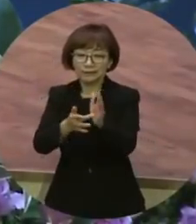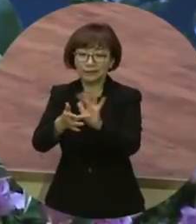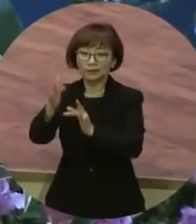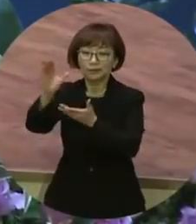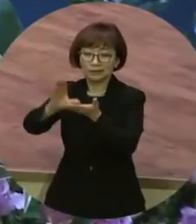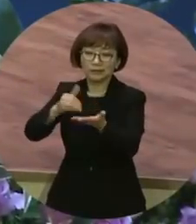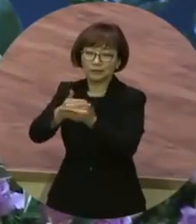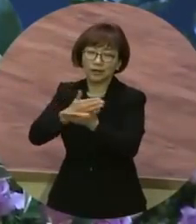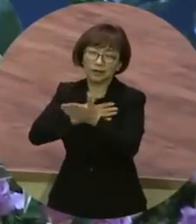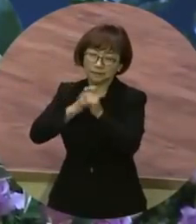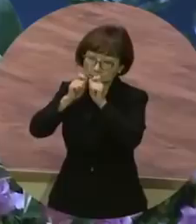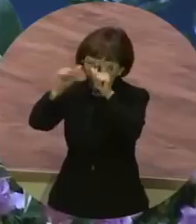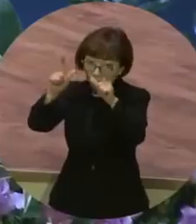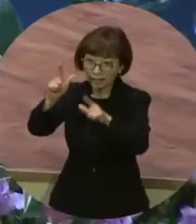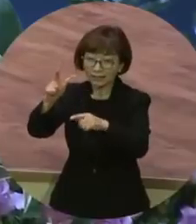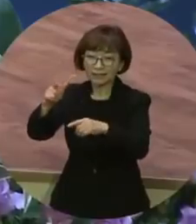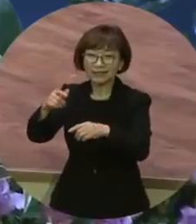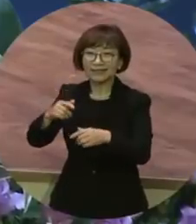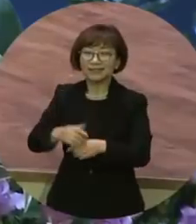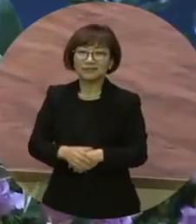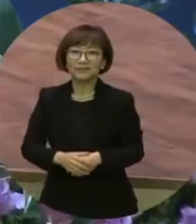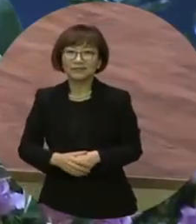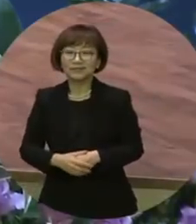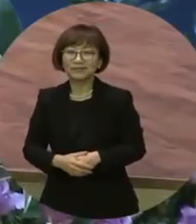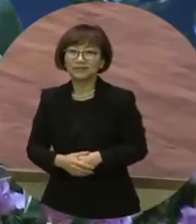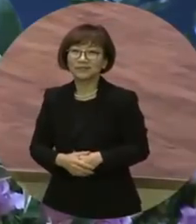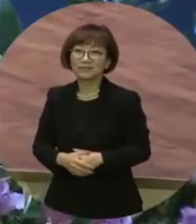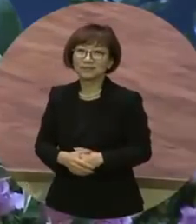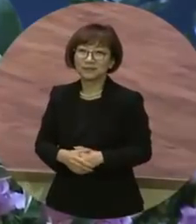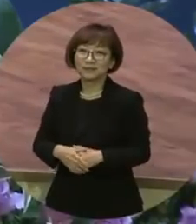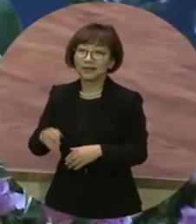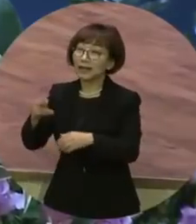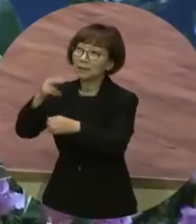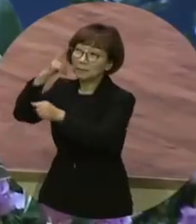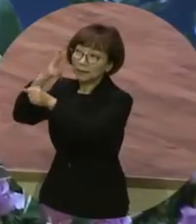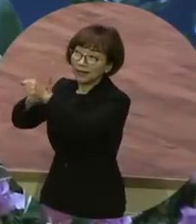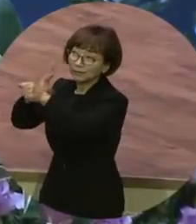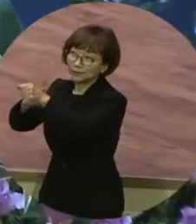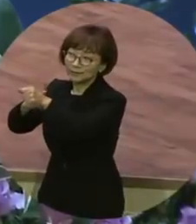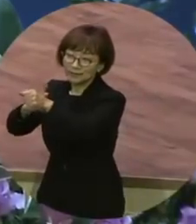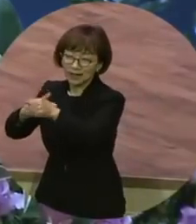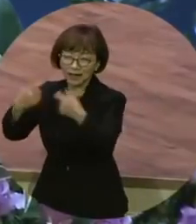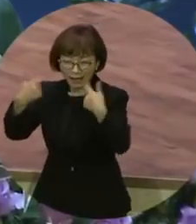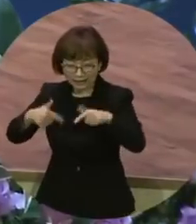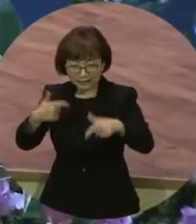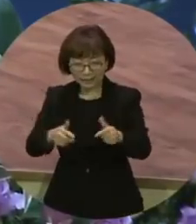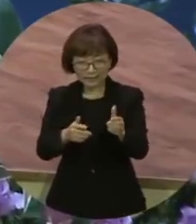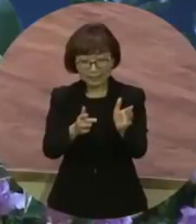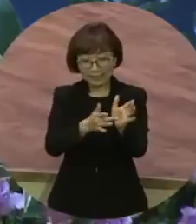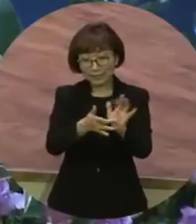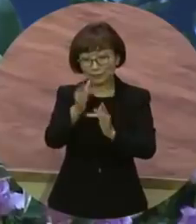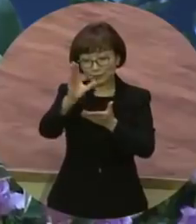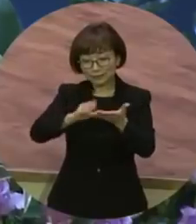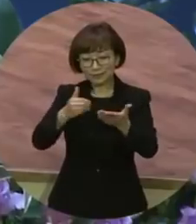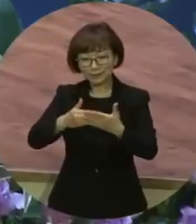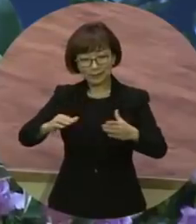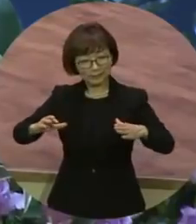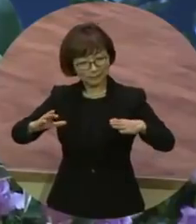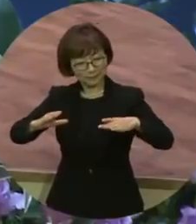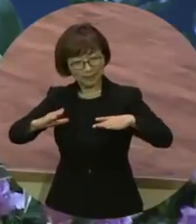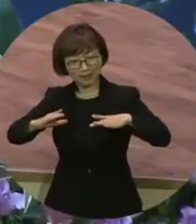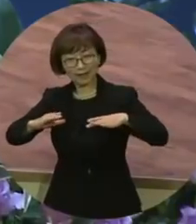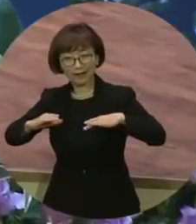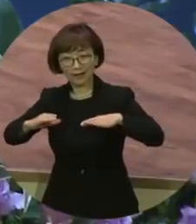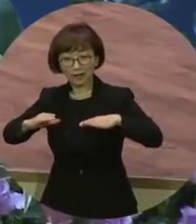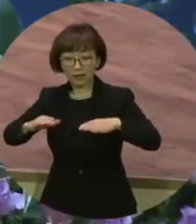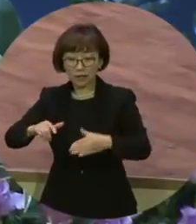그래서 바울에게는 사단의 손에서 건지신 예수 그리스도가 최고의 자랑이었어요. 자랑이라는 단어가